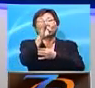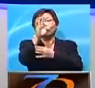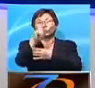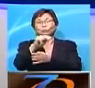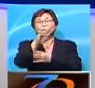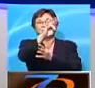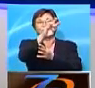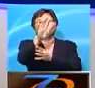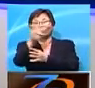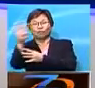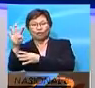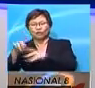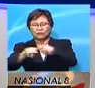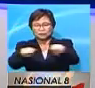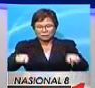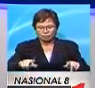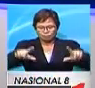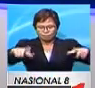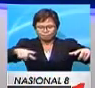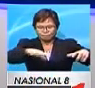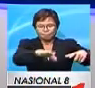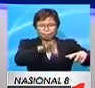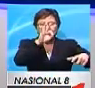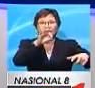bintawa Kuching menjadi lokasi